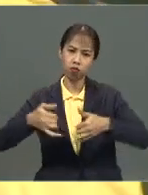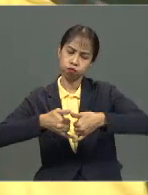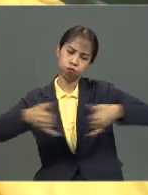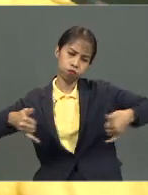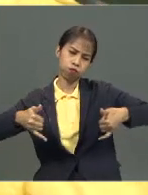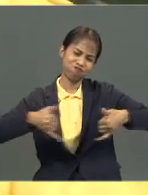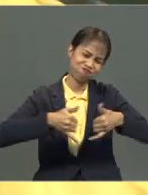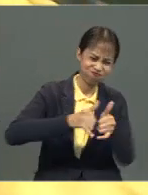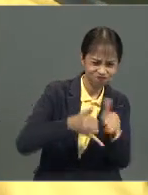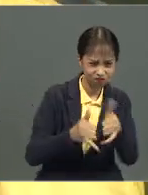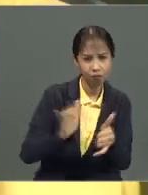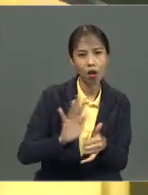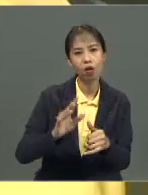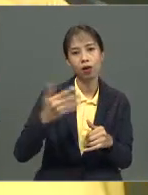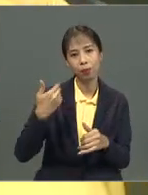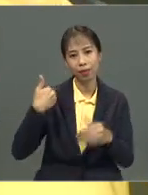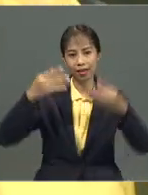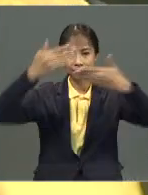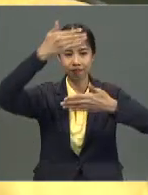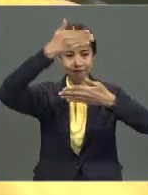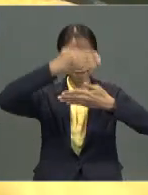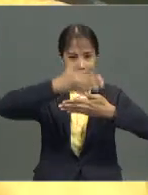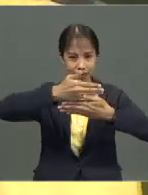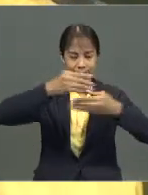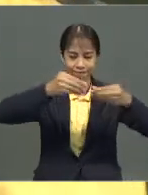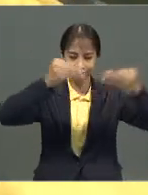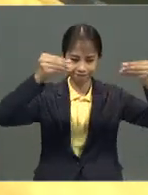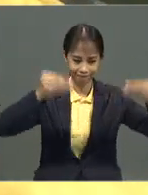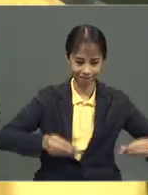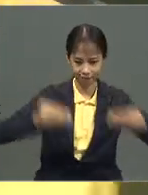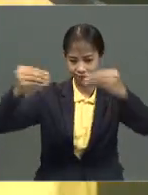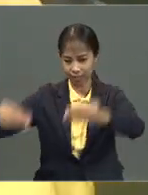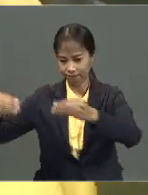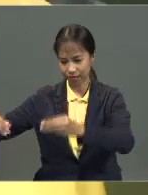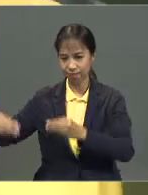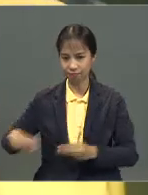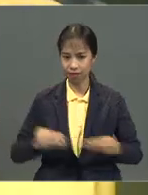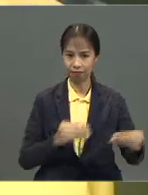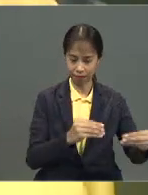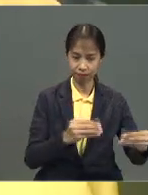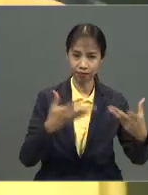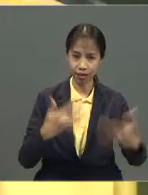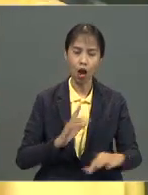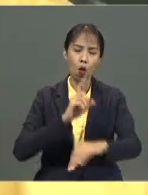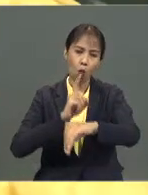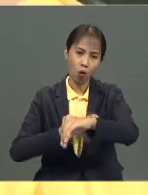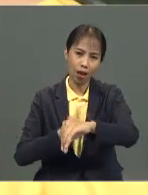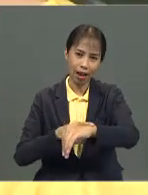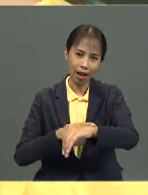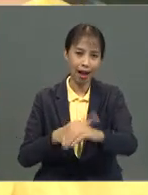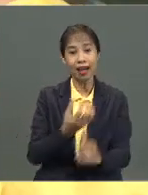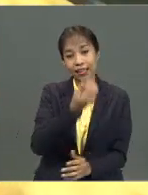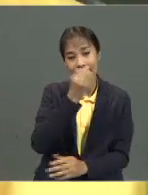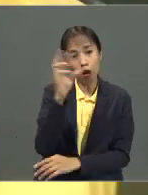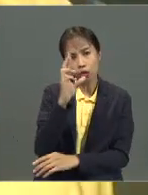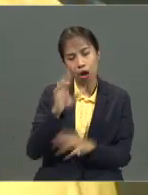ระยะห่างโดยการมีฉากกั้นในทุกๆห้องเรียนทุกๆโต๊ะนะคะแล้วเรายังมีการเหลื่อมเวลาในการรับประทานอา